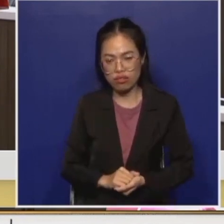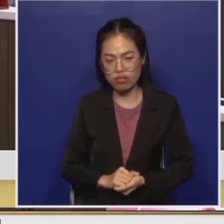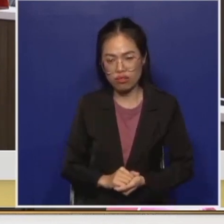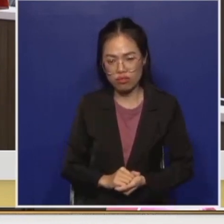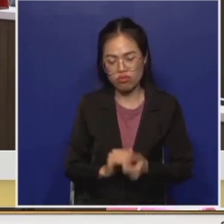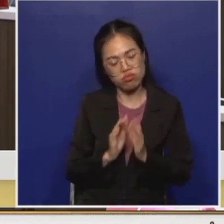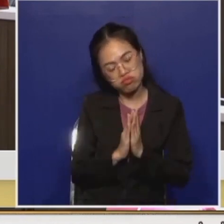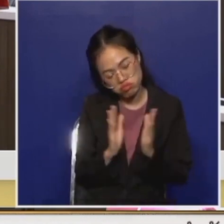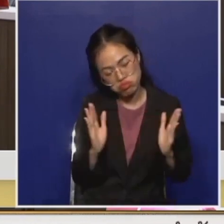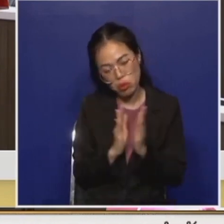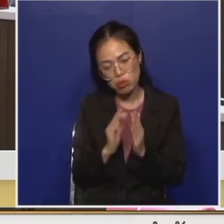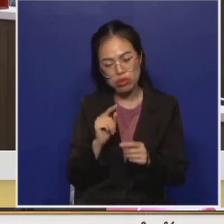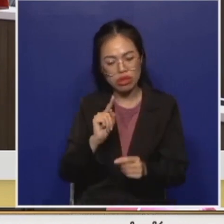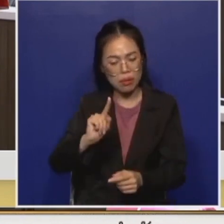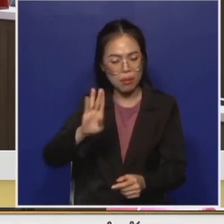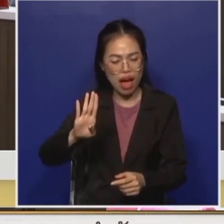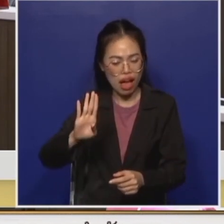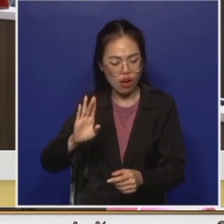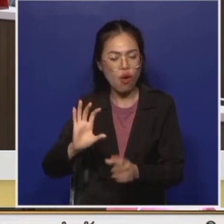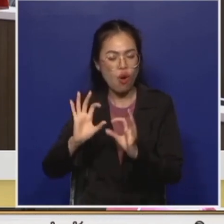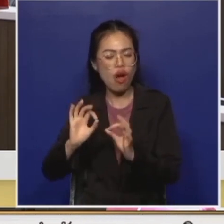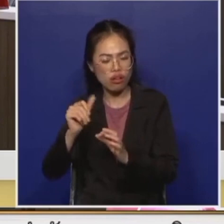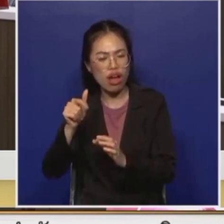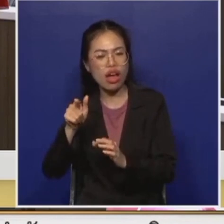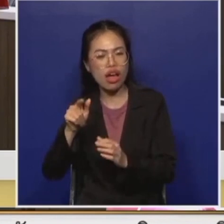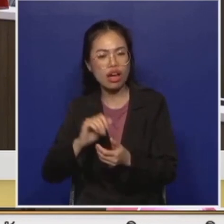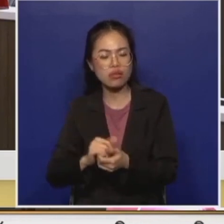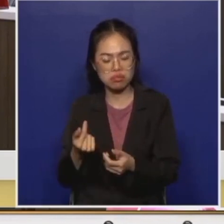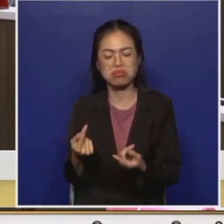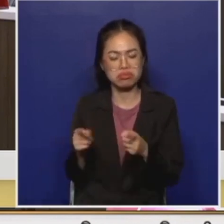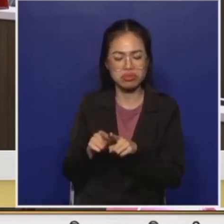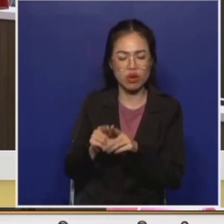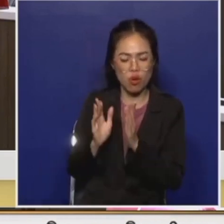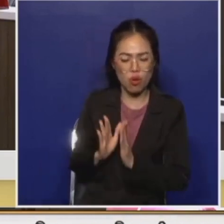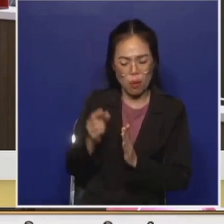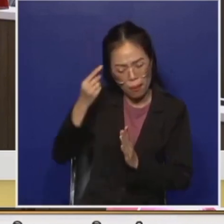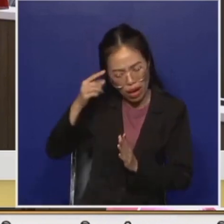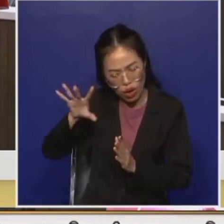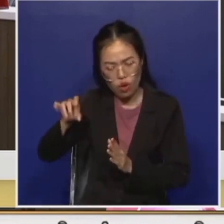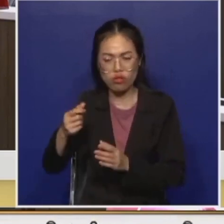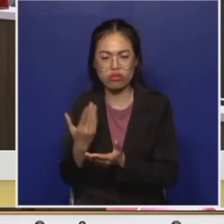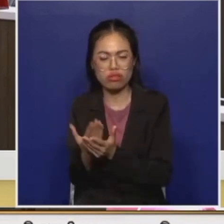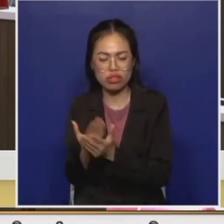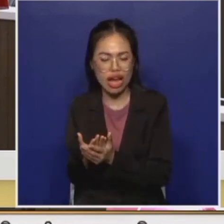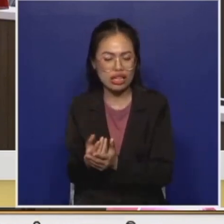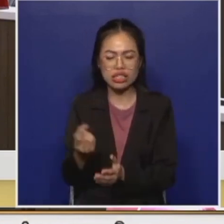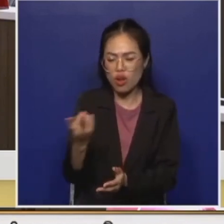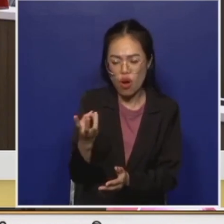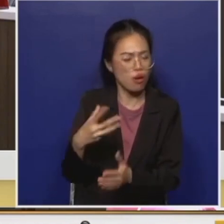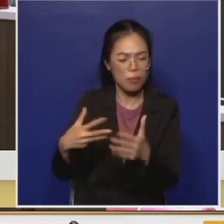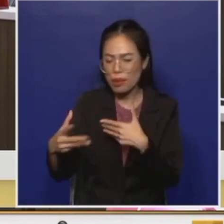ต้ขบคทบากมีค่าสำหับพวกผมคนบ้านนองมีค่าครับ